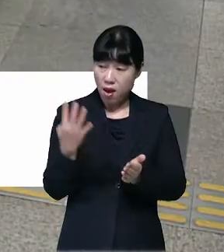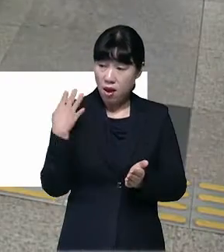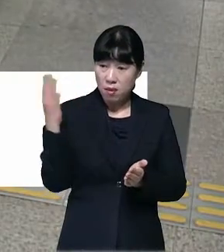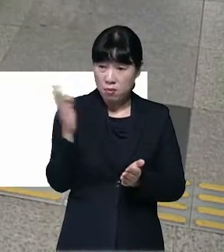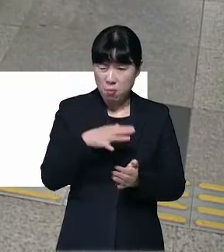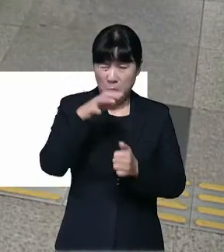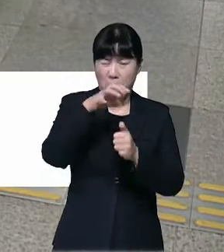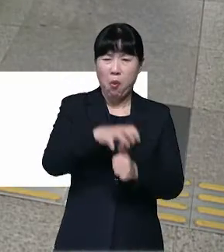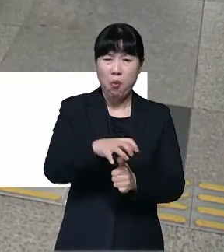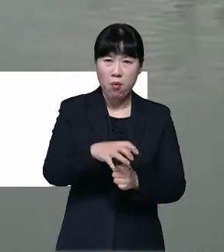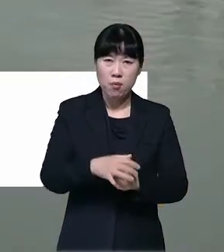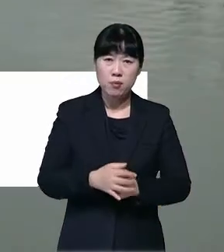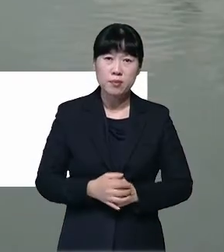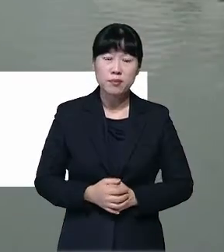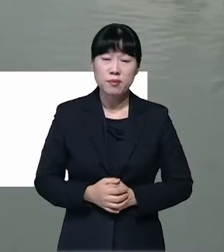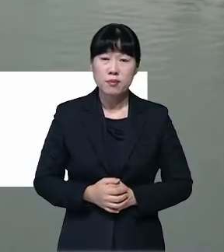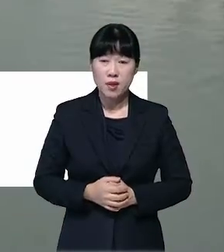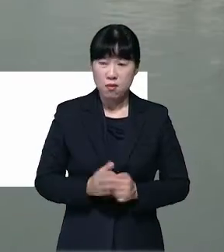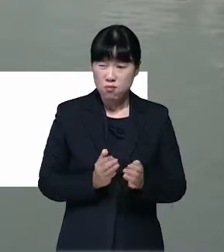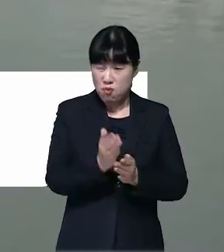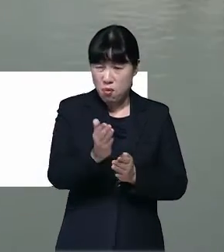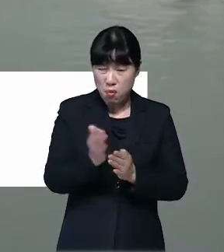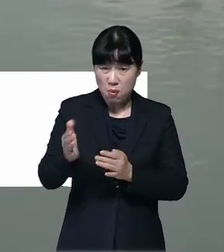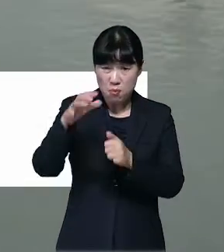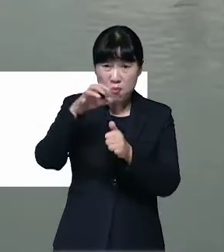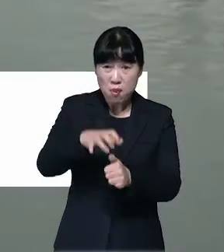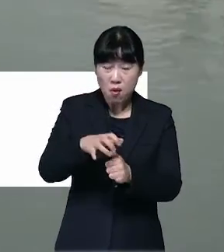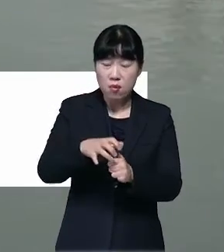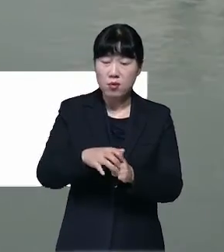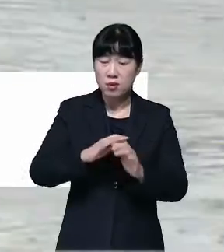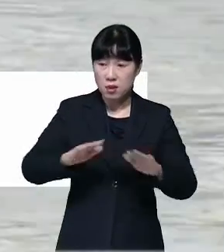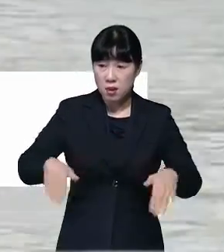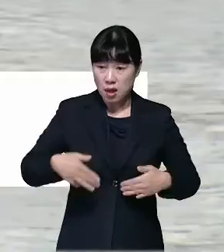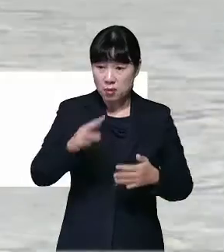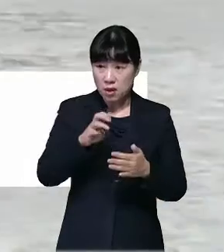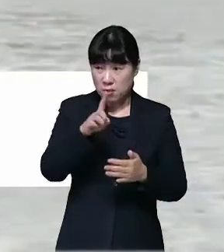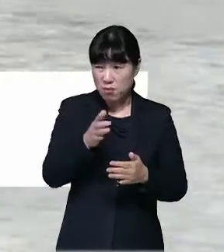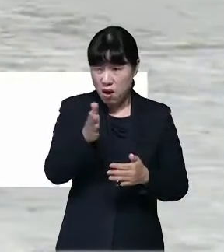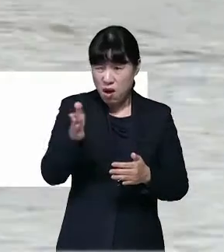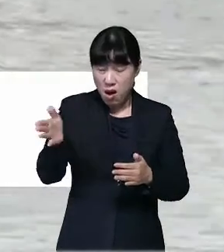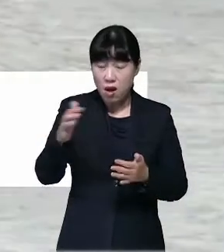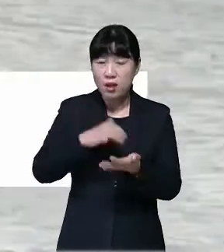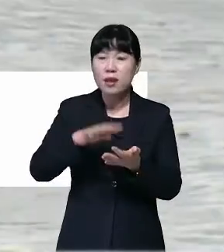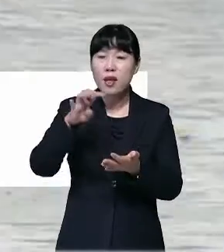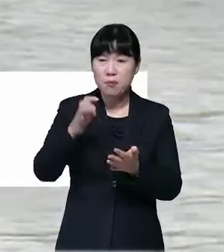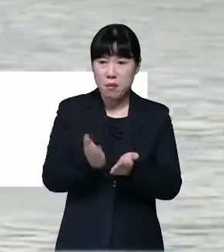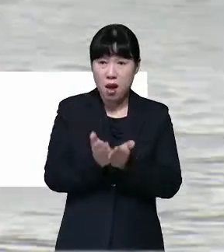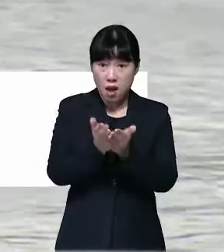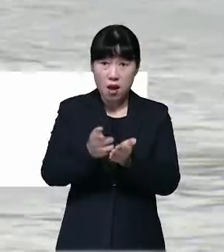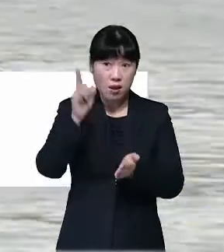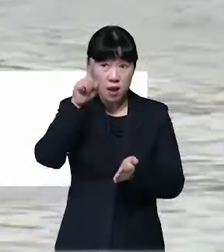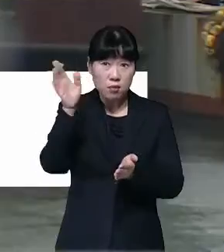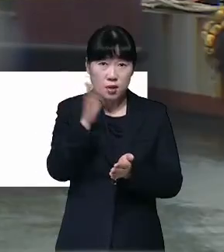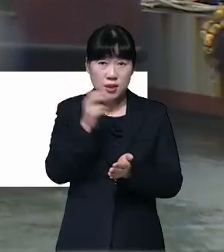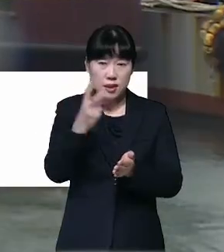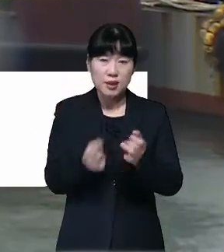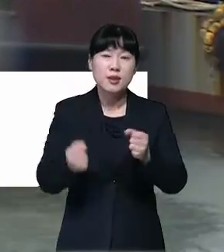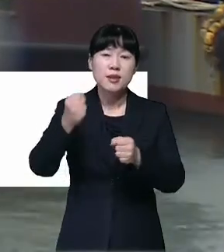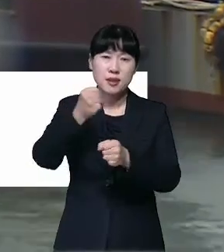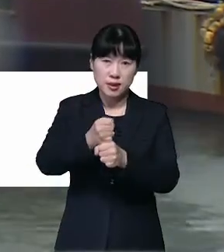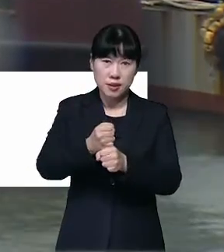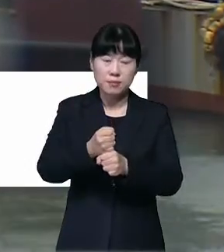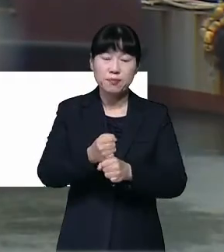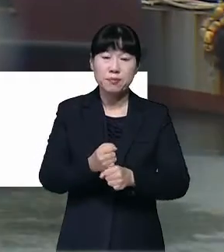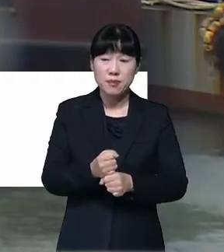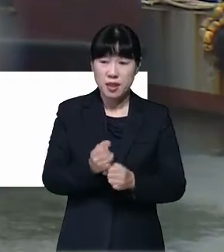전부터 발이 묶였습니다. 운항을 멈춘 전남의 31개 항로 44척 여객선은 내일 아침부터 운항을 재개할